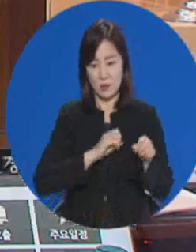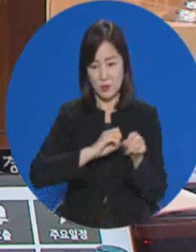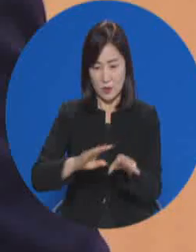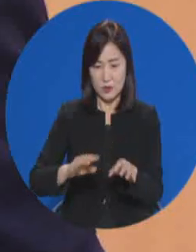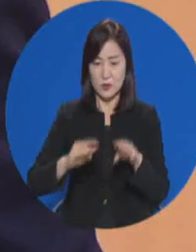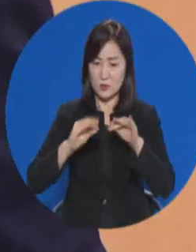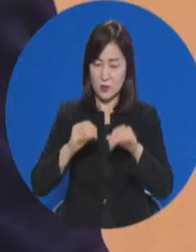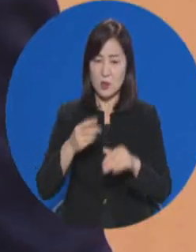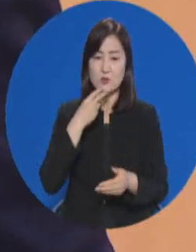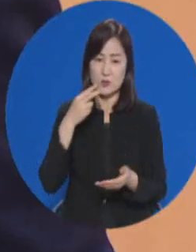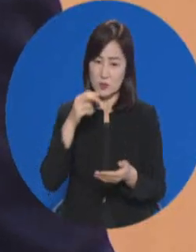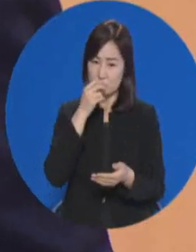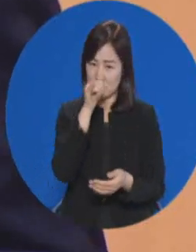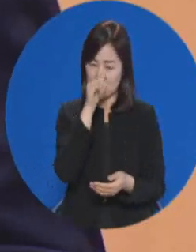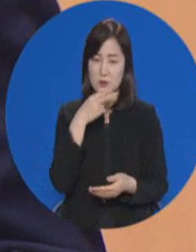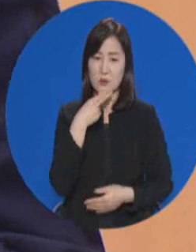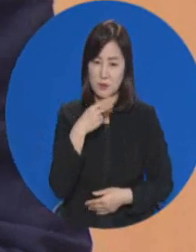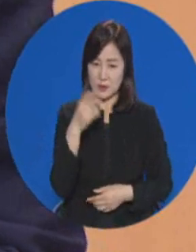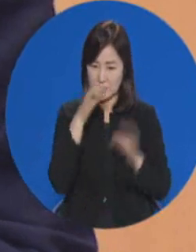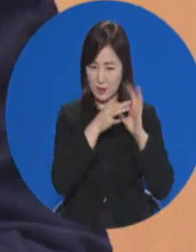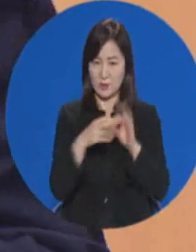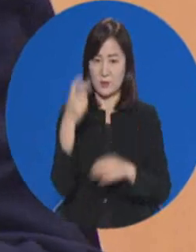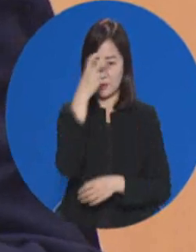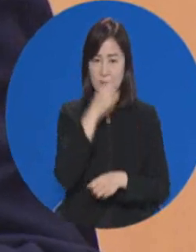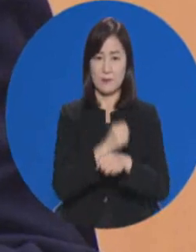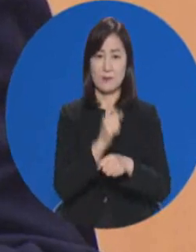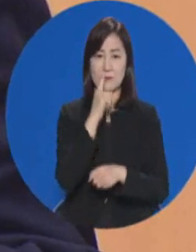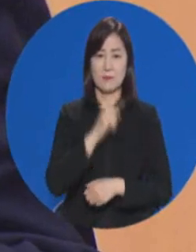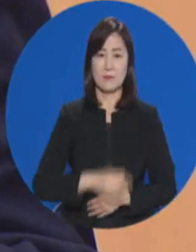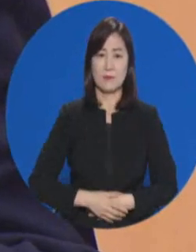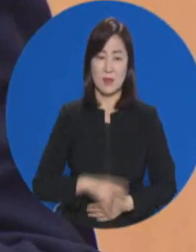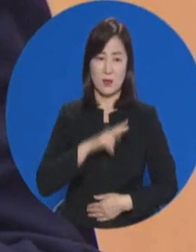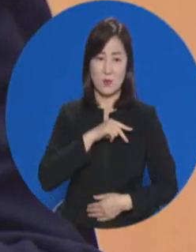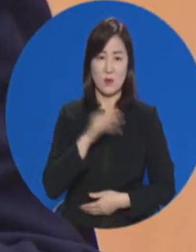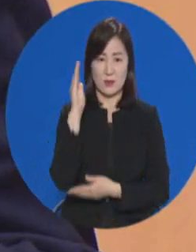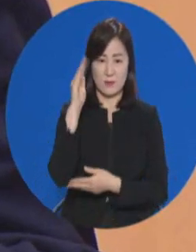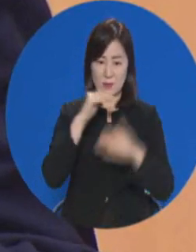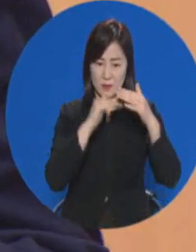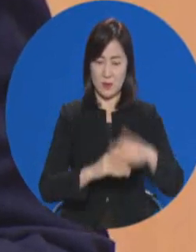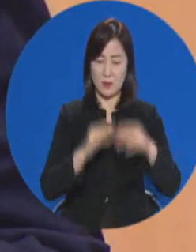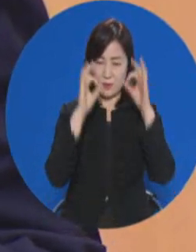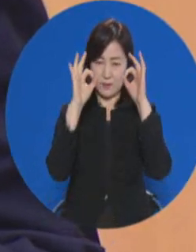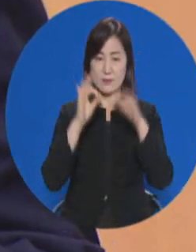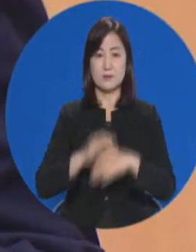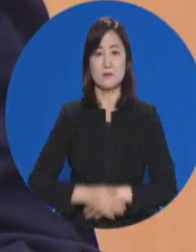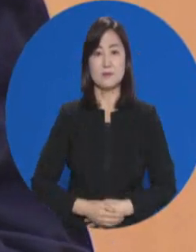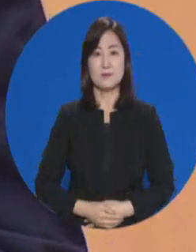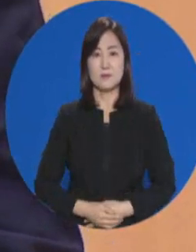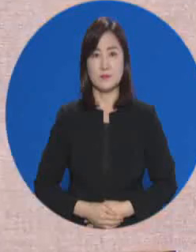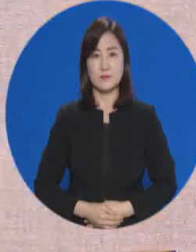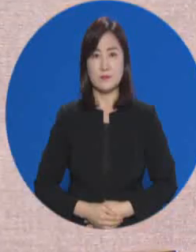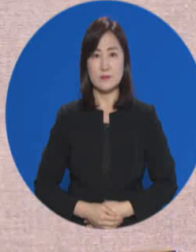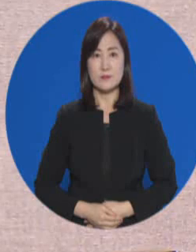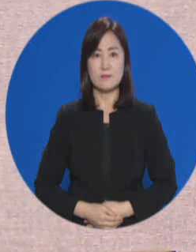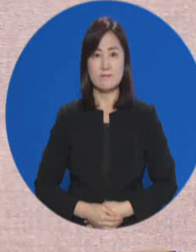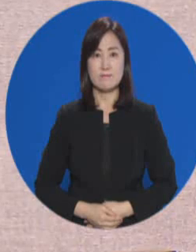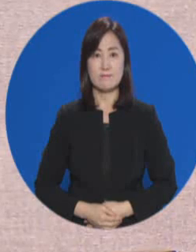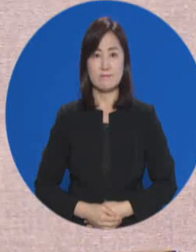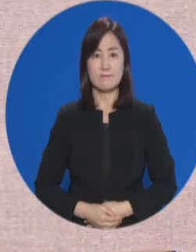없는지 지속적으로 모니터링하겠다고 설명했습니다. 주종섭 의원의 발언 내용 일부 들어보시겠습니다.